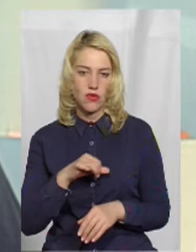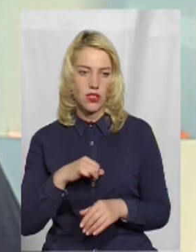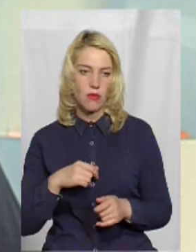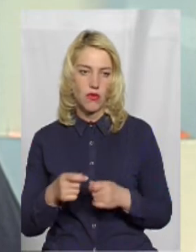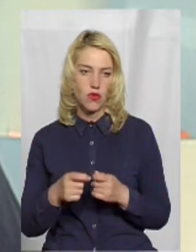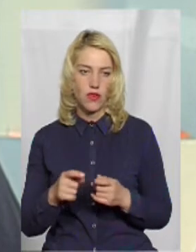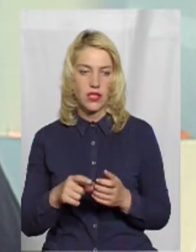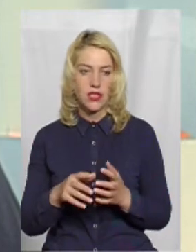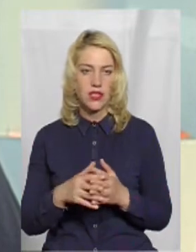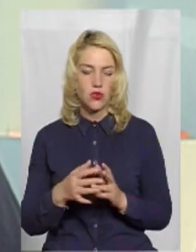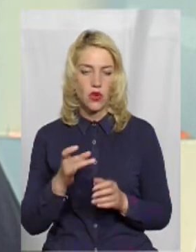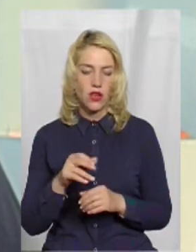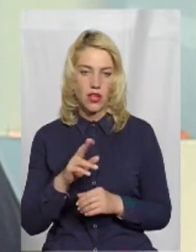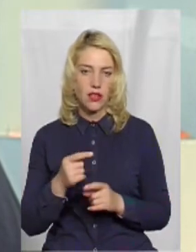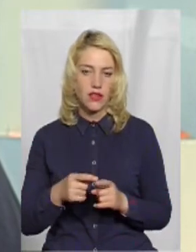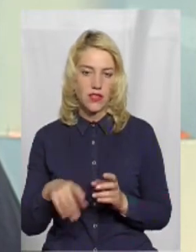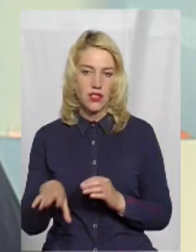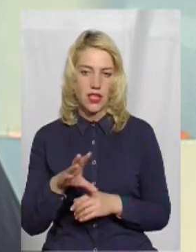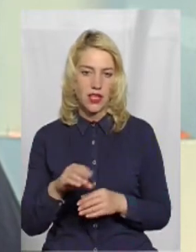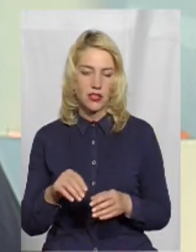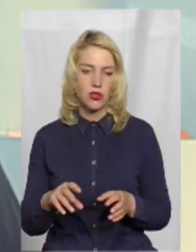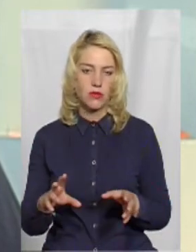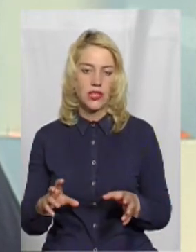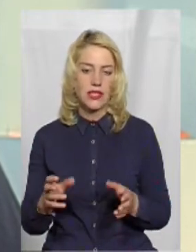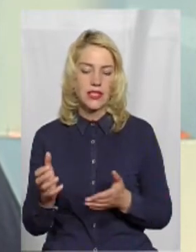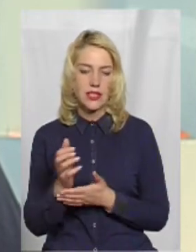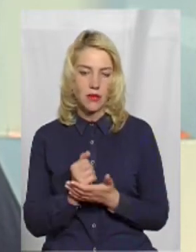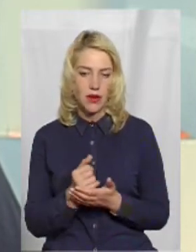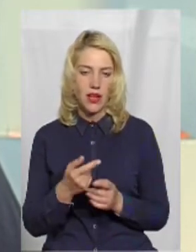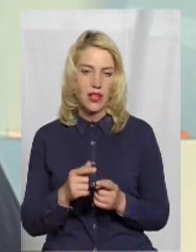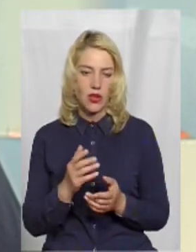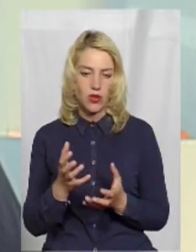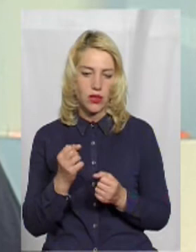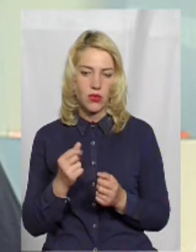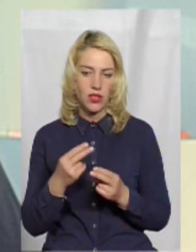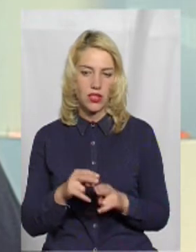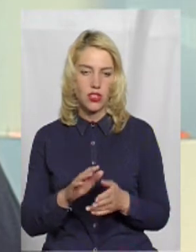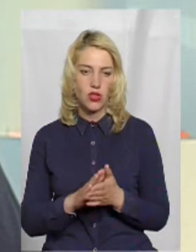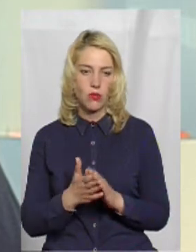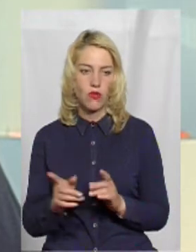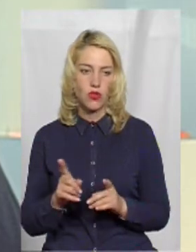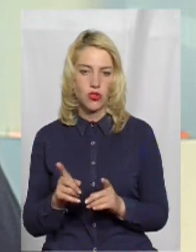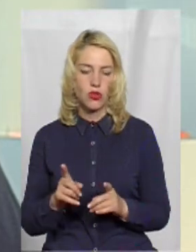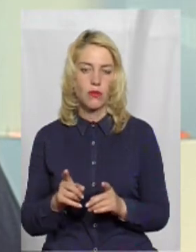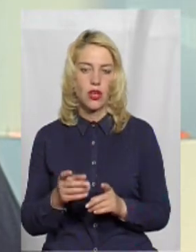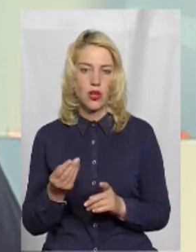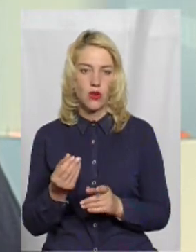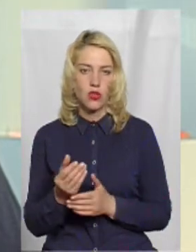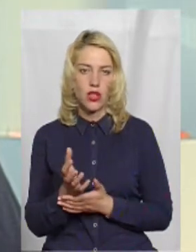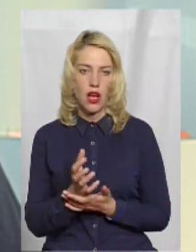тобто сільської ради. Все це разом вони зібрали, зараз отримують технічні умови з тим, щоб, акумулювавши ці